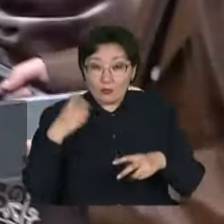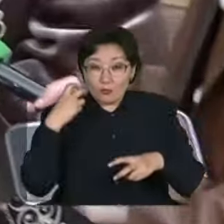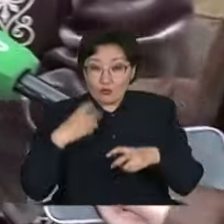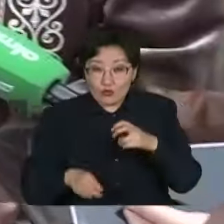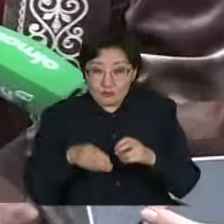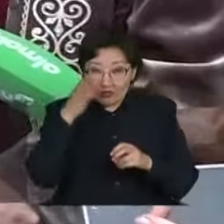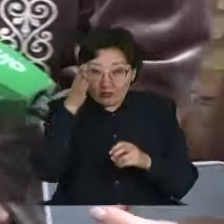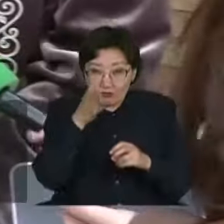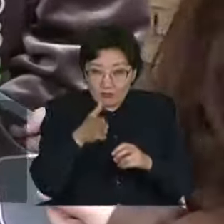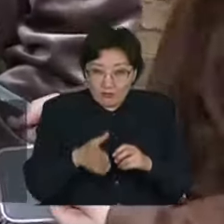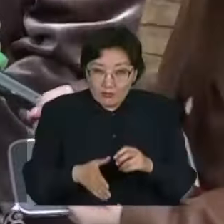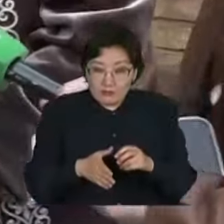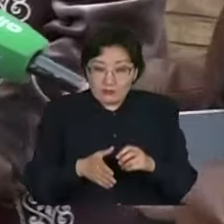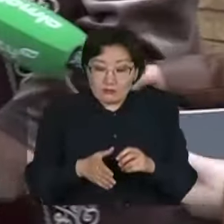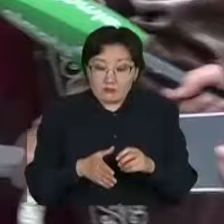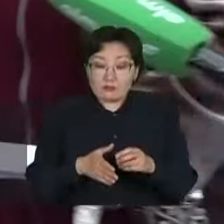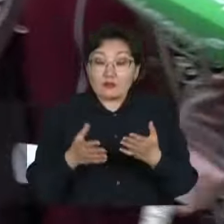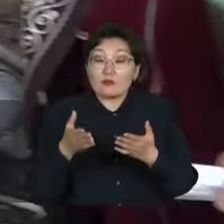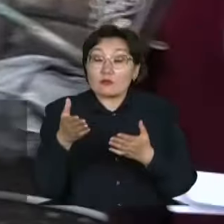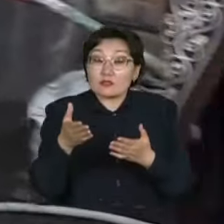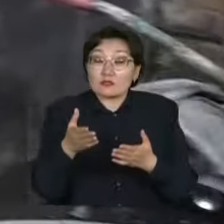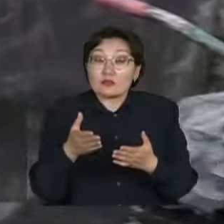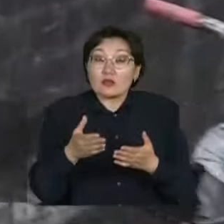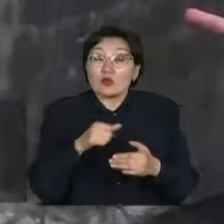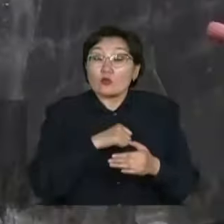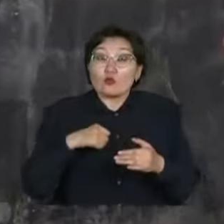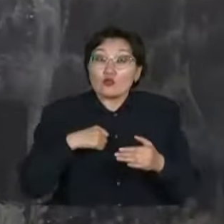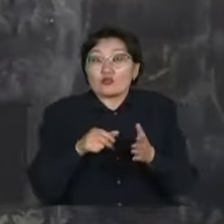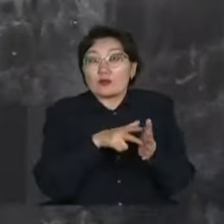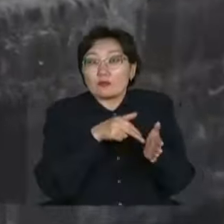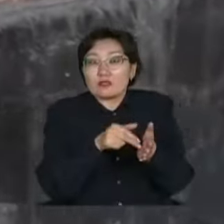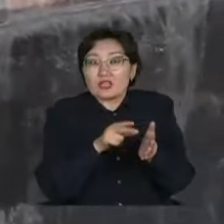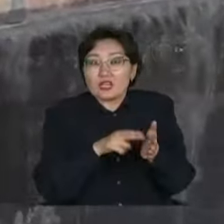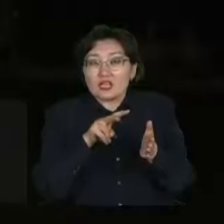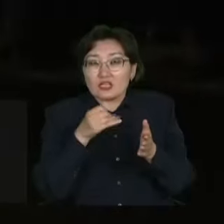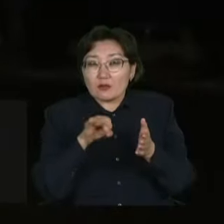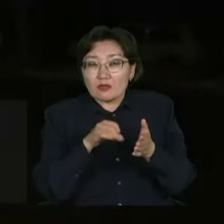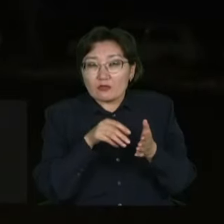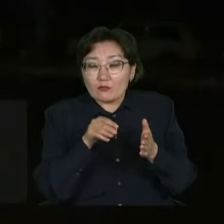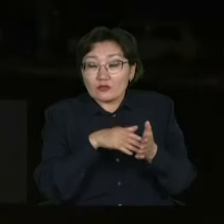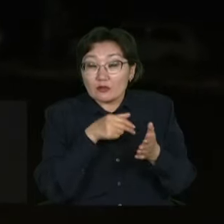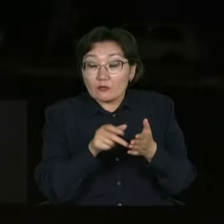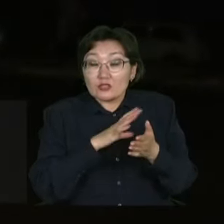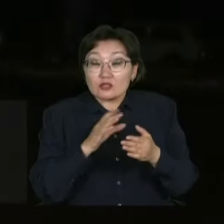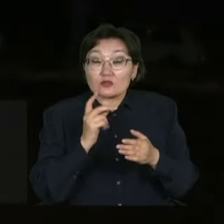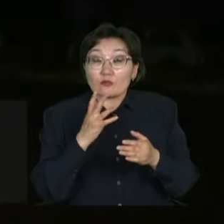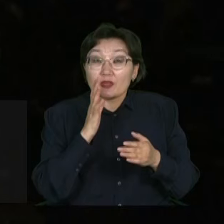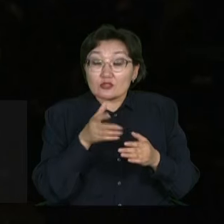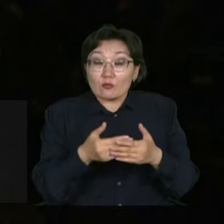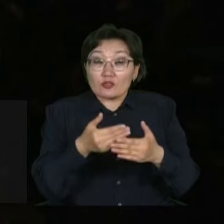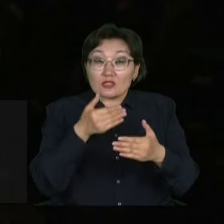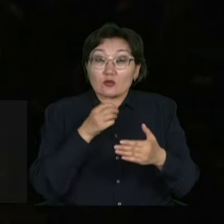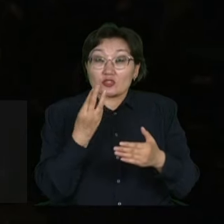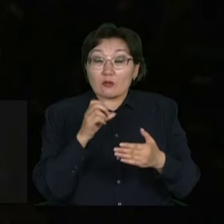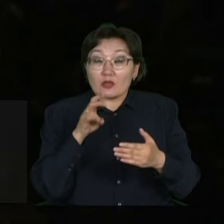бұлай, бәрі сұсып, өліп атырыпты. Мұналарымдан, міне, өзім жабыстырып қойып, мұна бір келейлердің бәрін. Есте болса, осыдан 5 жыл бұрын